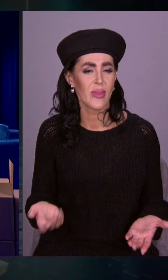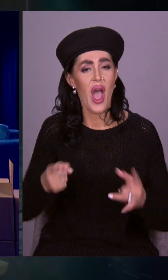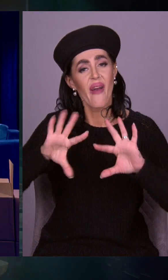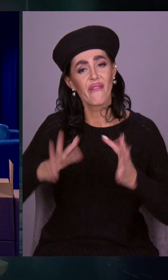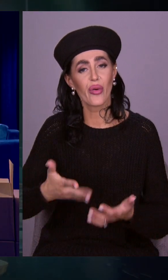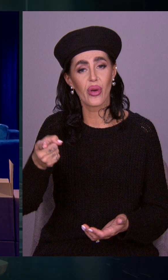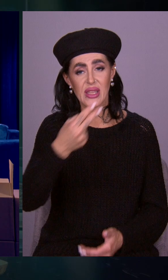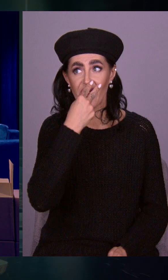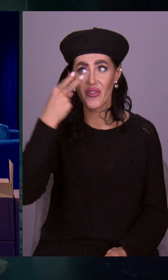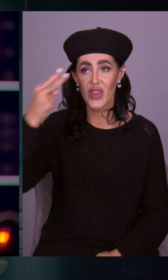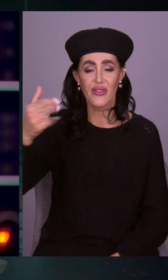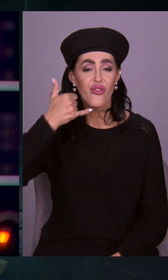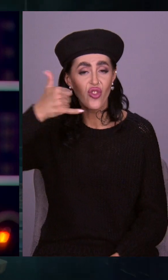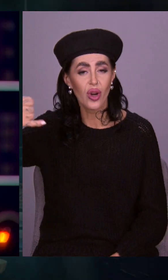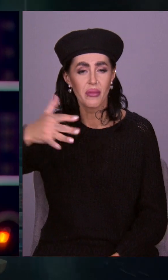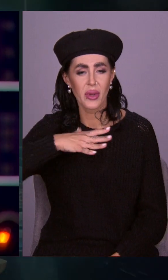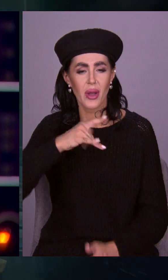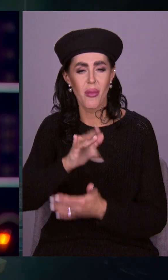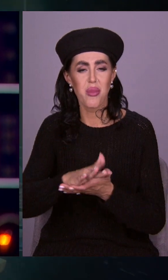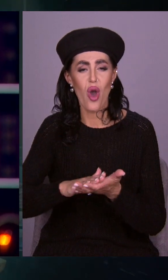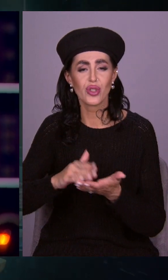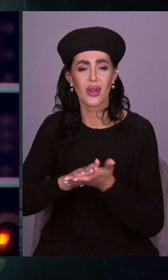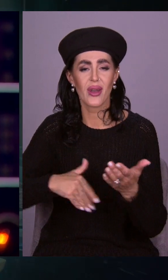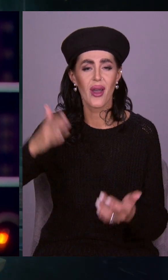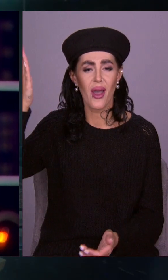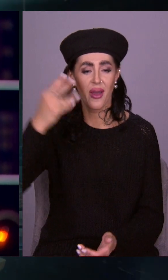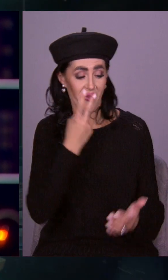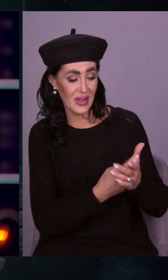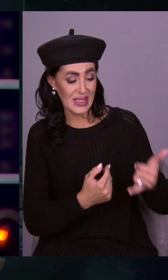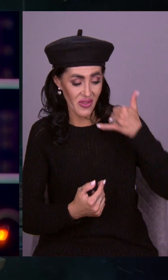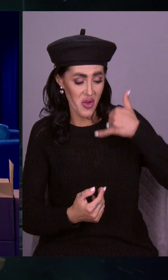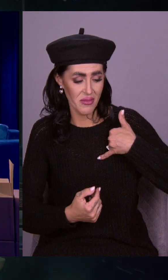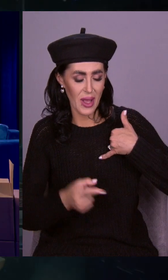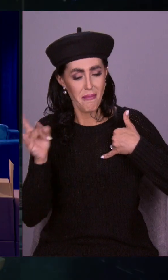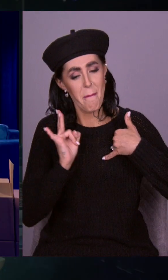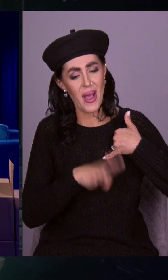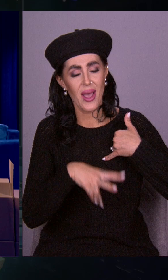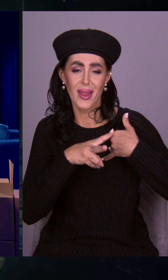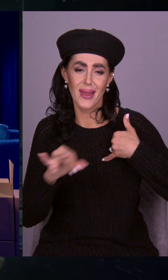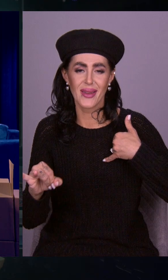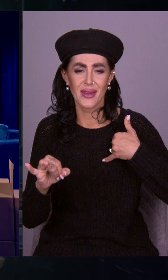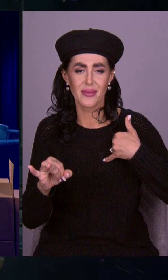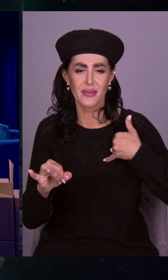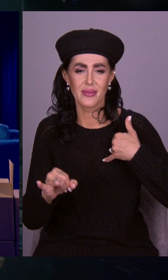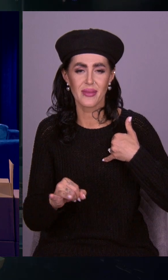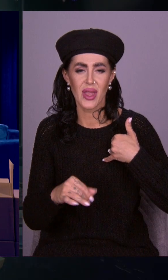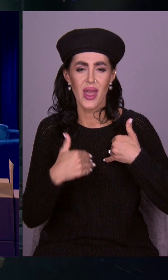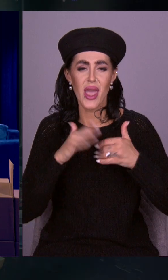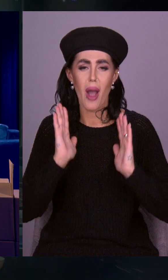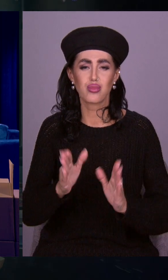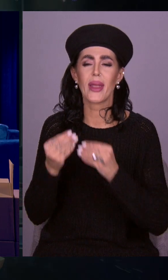бачить, що ти дзвониш і продовжує замовляти піцу далі. Ну це капець, тоді він отримає коментар.